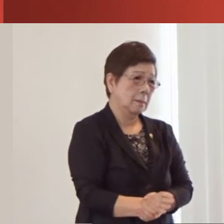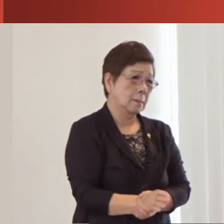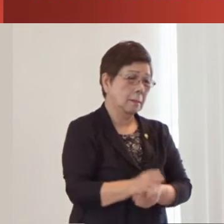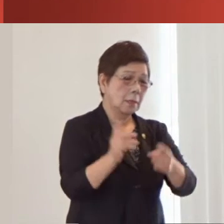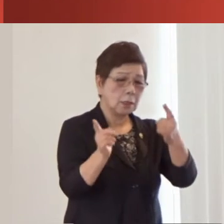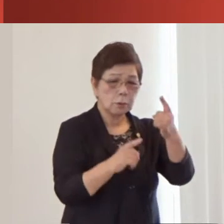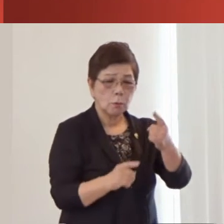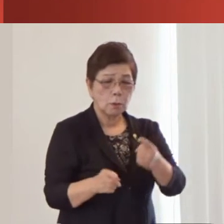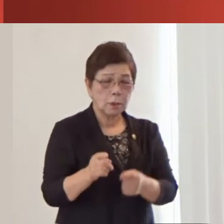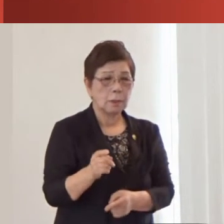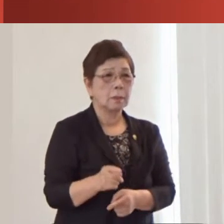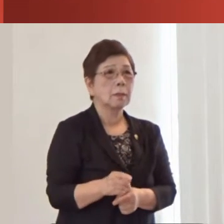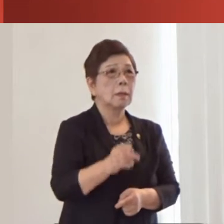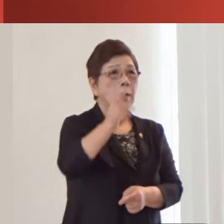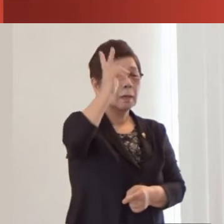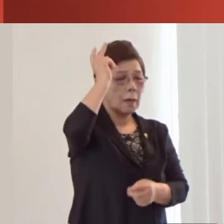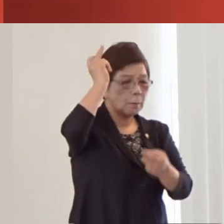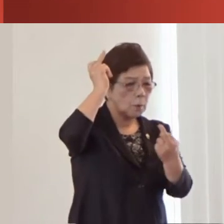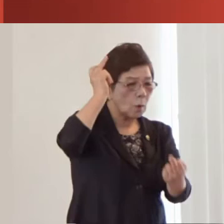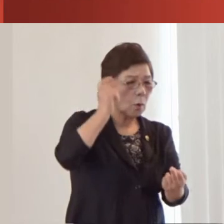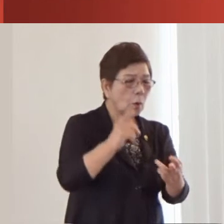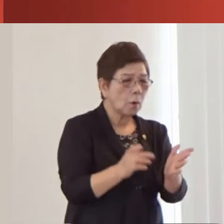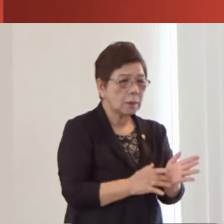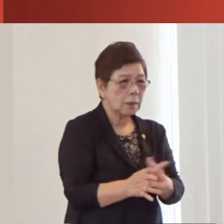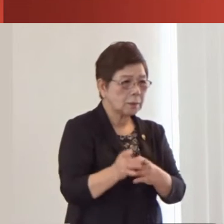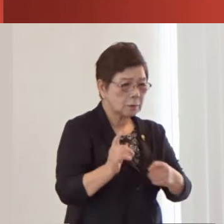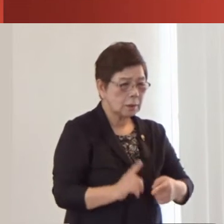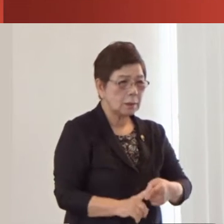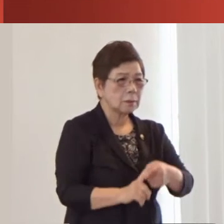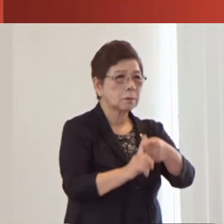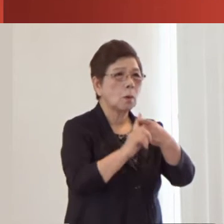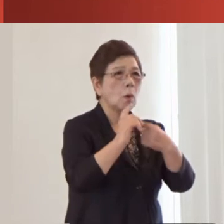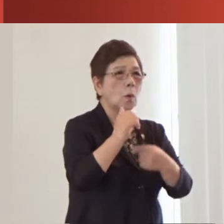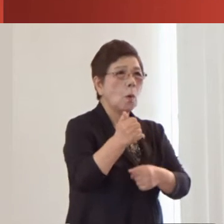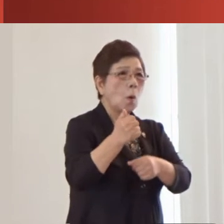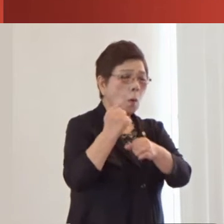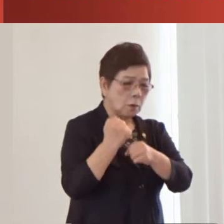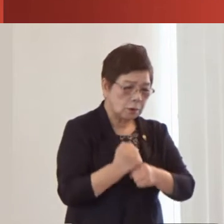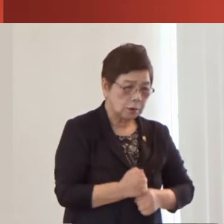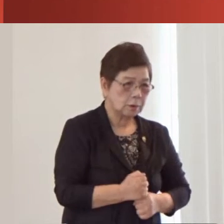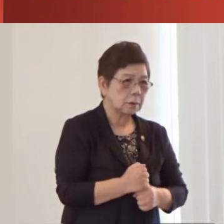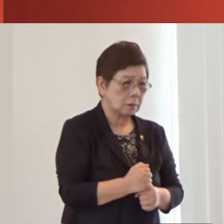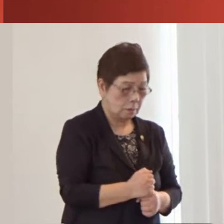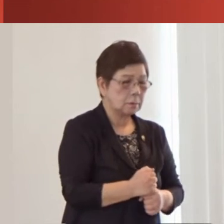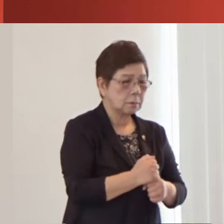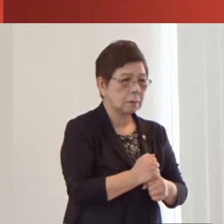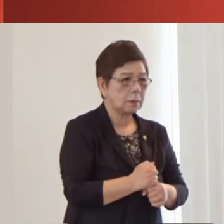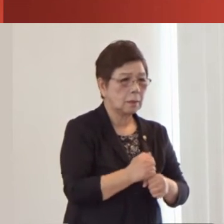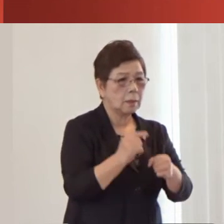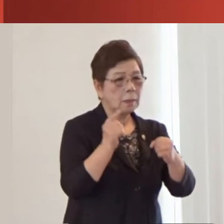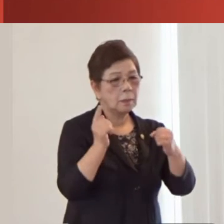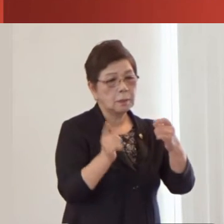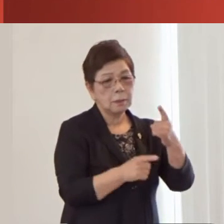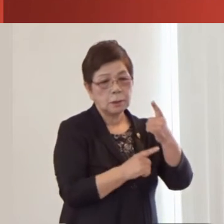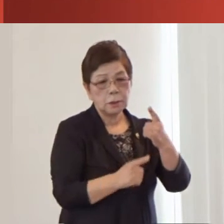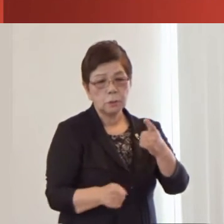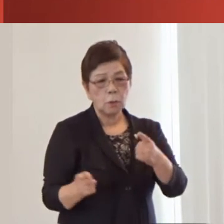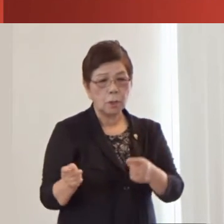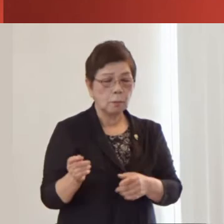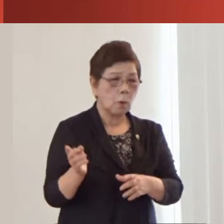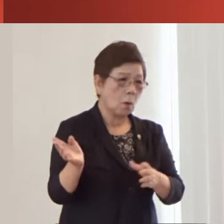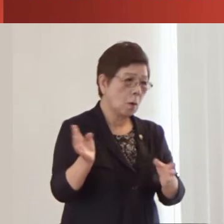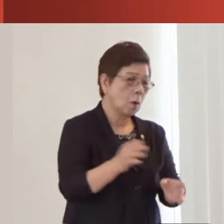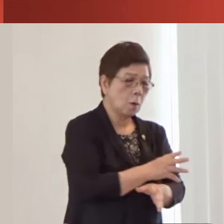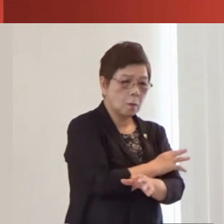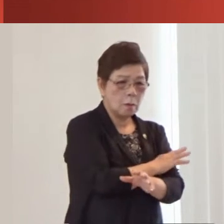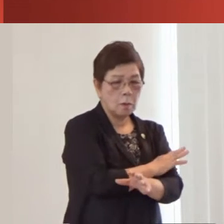者が一人も滅びないで永遠の命を得るためである。一人子を信じる者が一人も滅びないで永遠の